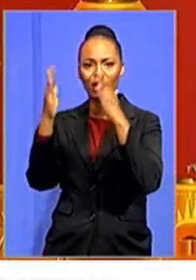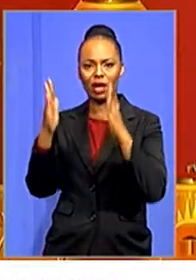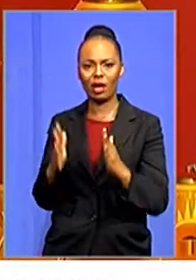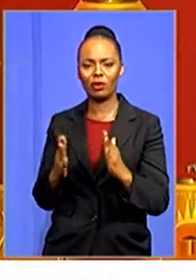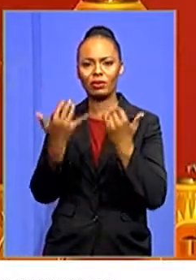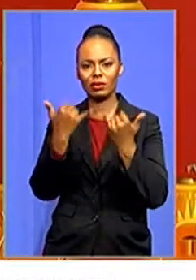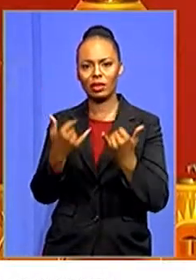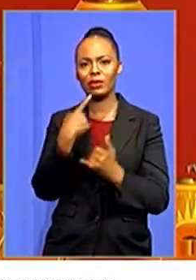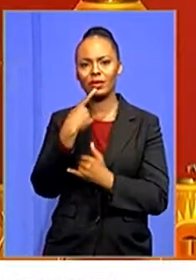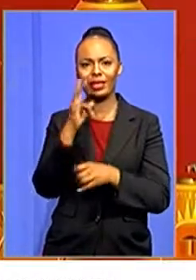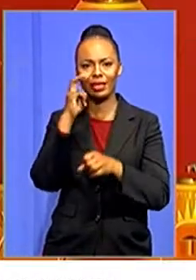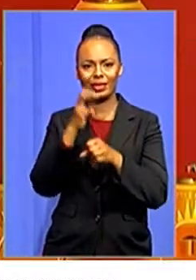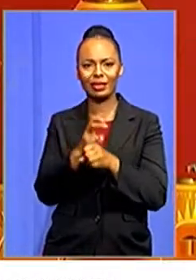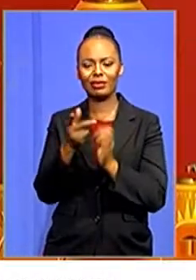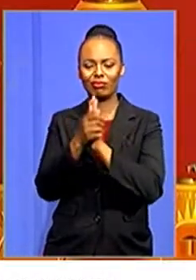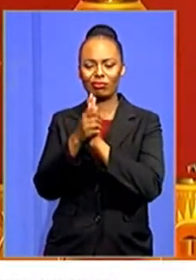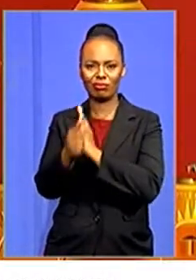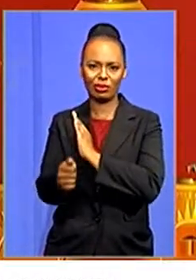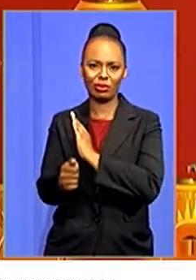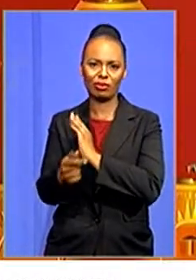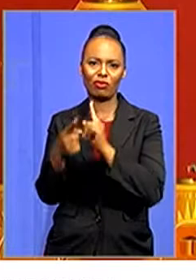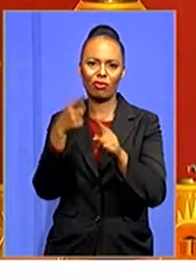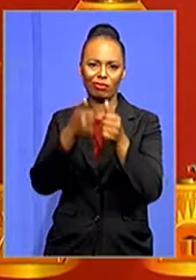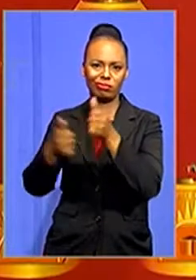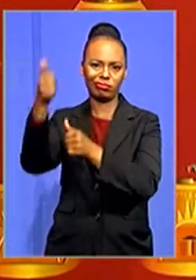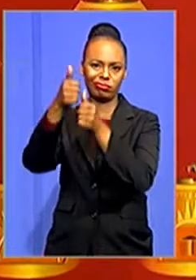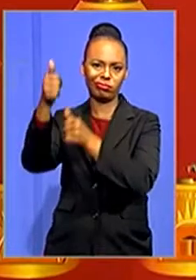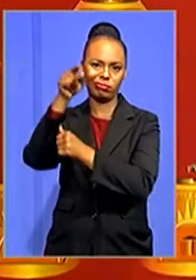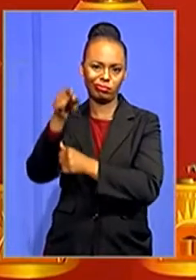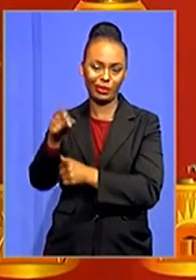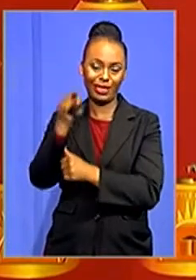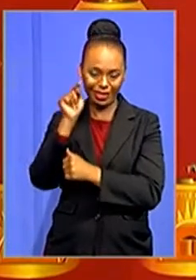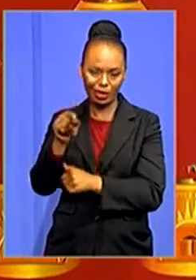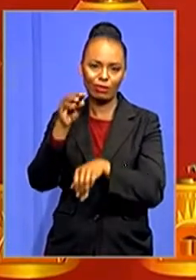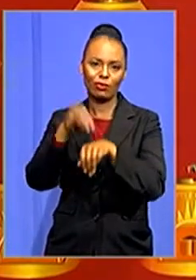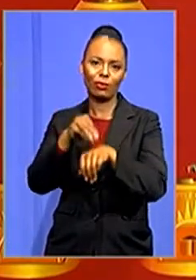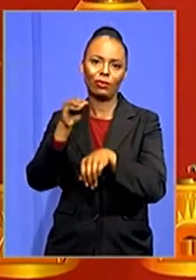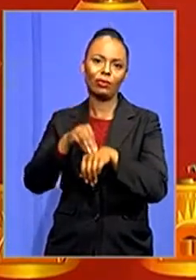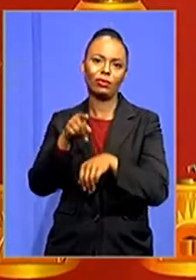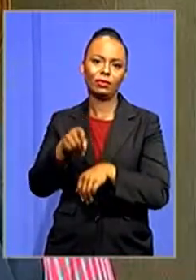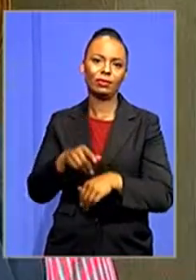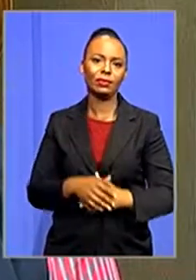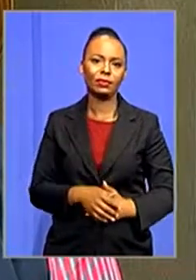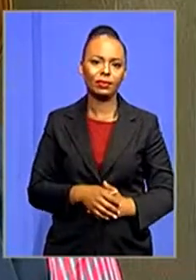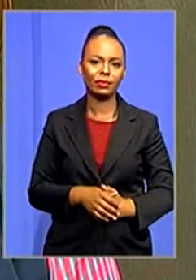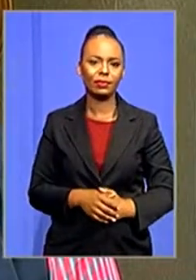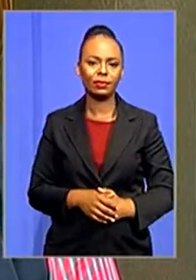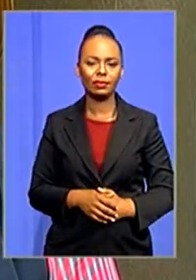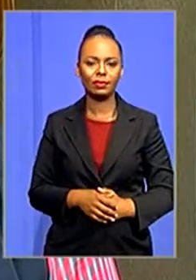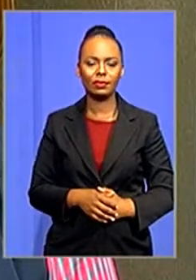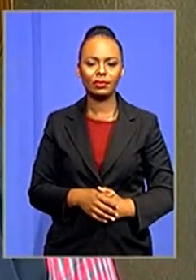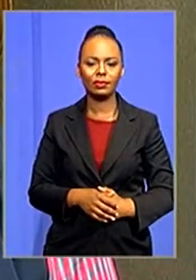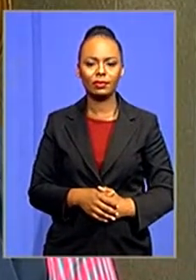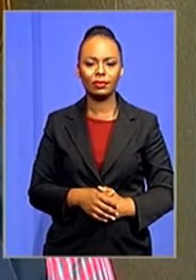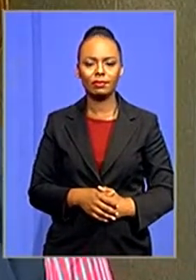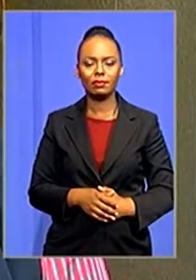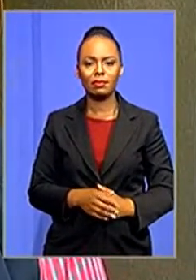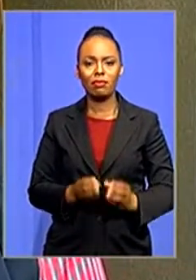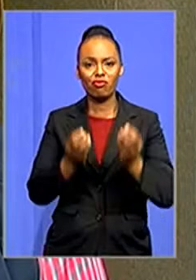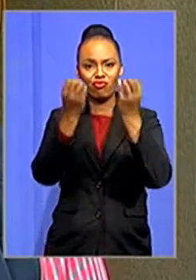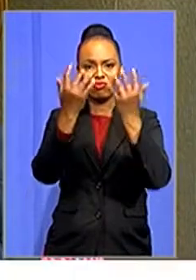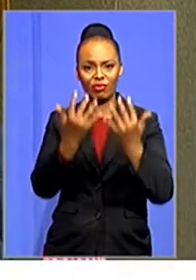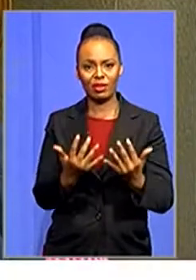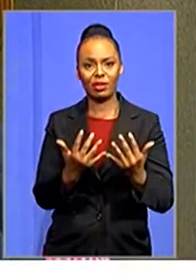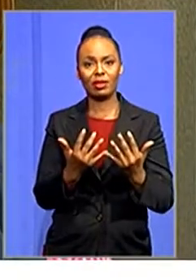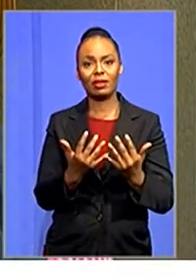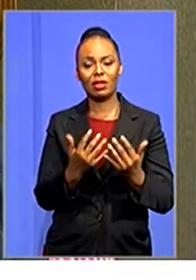tlhoka bokgoni ba bangwe ba batlhankela bagolo e le sone setlhodisegolo. Mo ngwageng o wa ditšhelete go na le di le setseng le botse ko